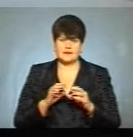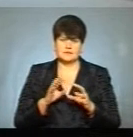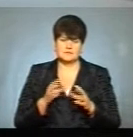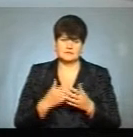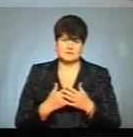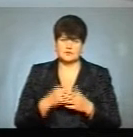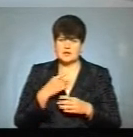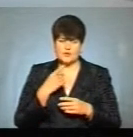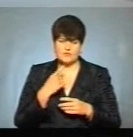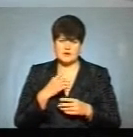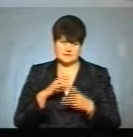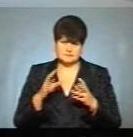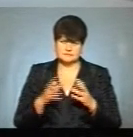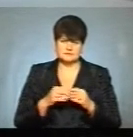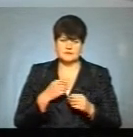не говорилося, що